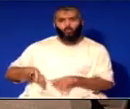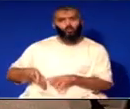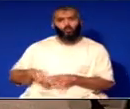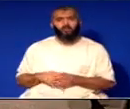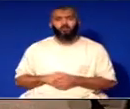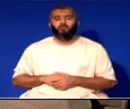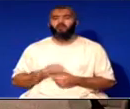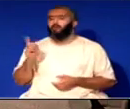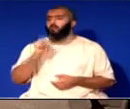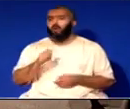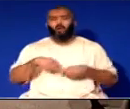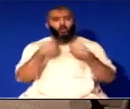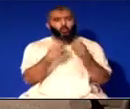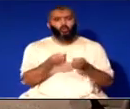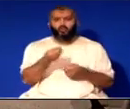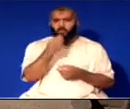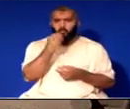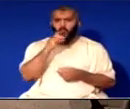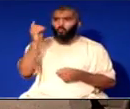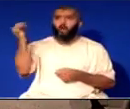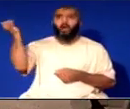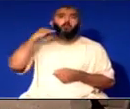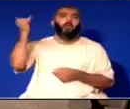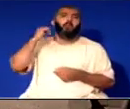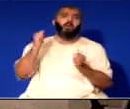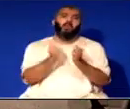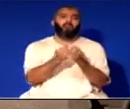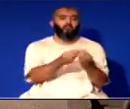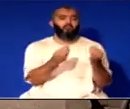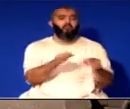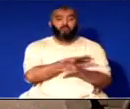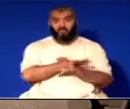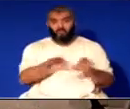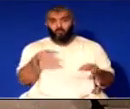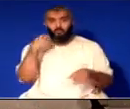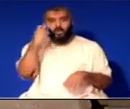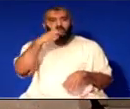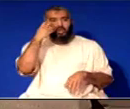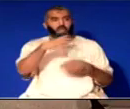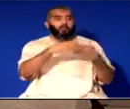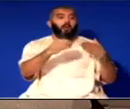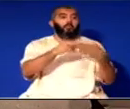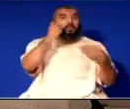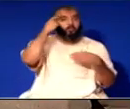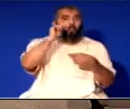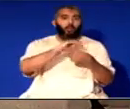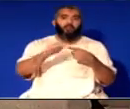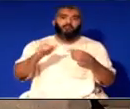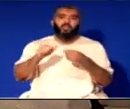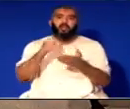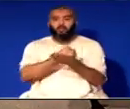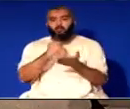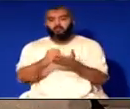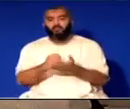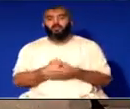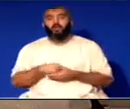علينا وراهو غير يتواصل هاتفيا مع الأولاد ويحوس على الكواغط باش يدير كواغط هناك وراهو سامح، فتقول